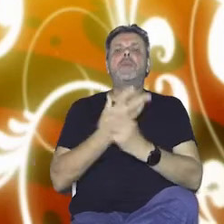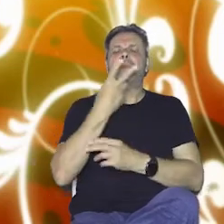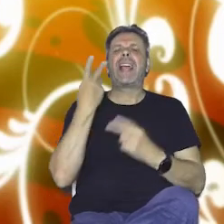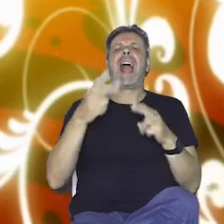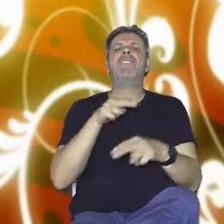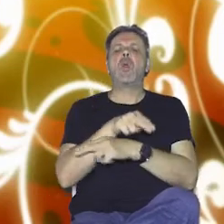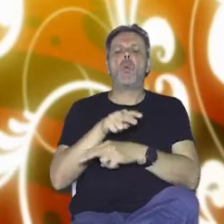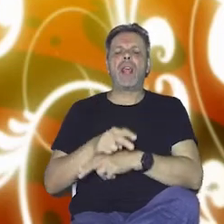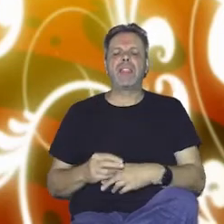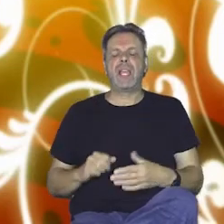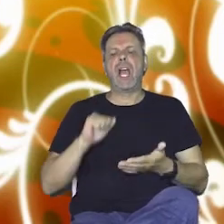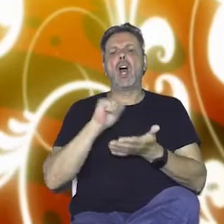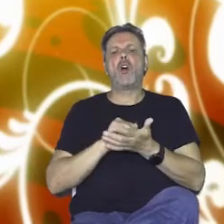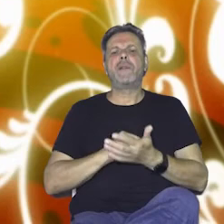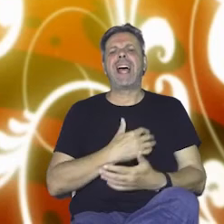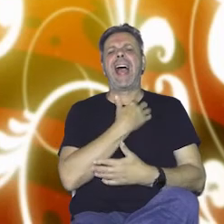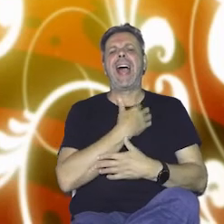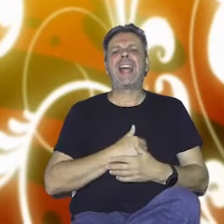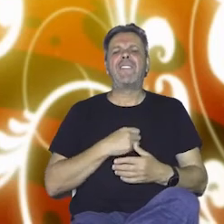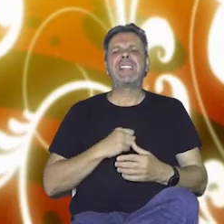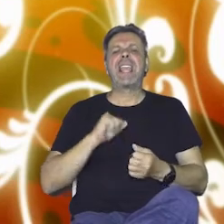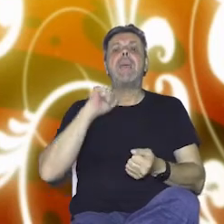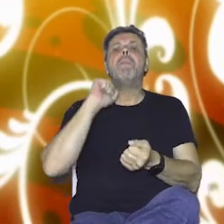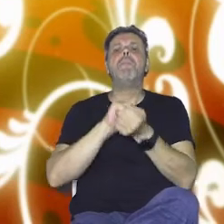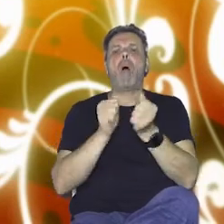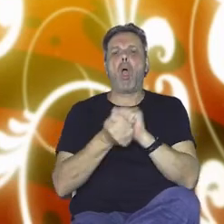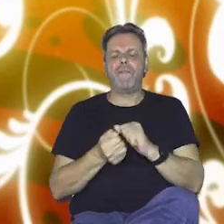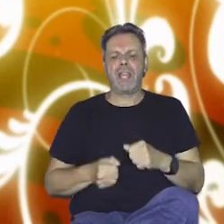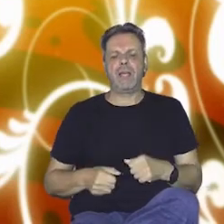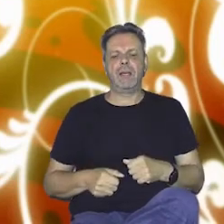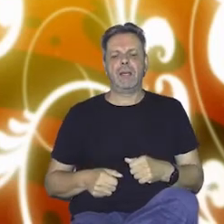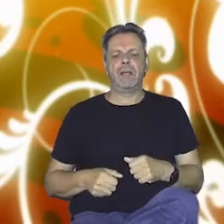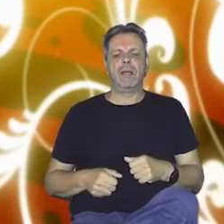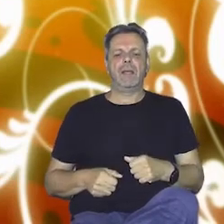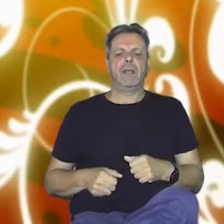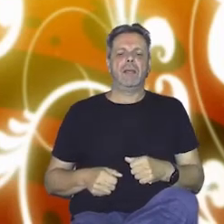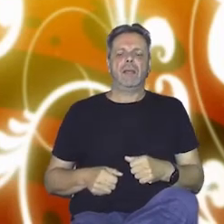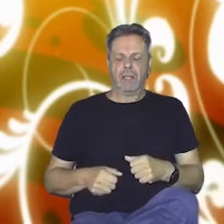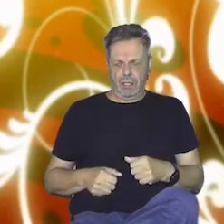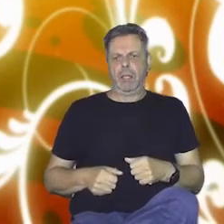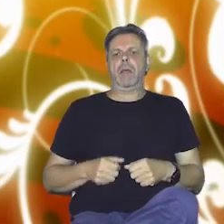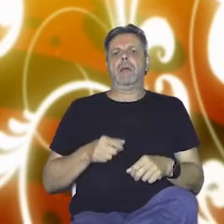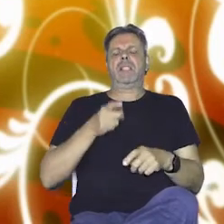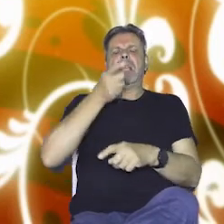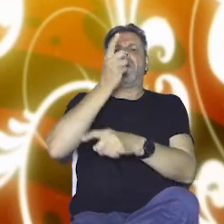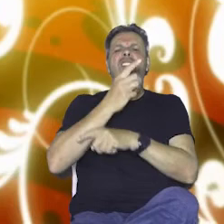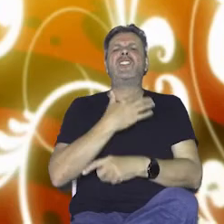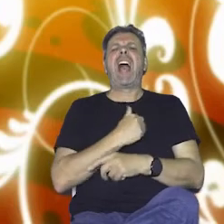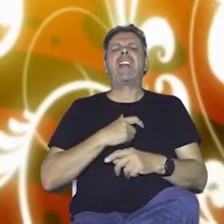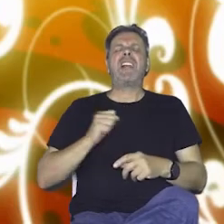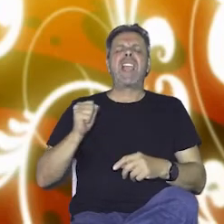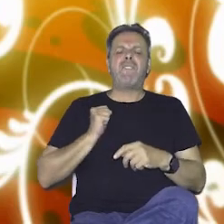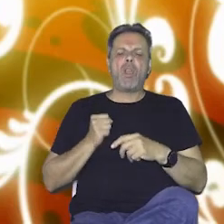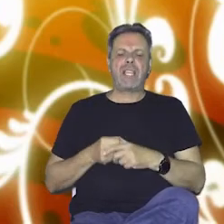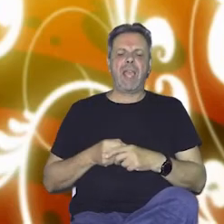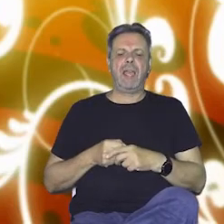urednik novina Hrvatski bojovnik. Da. Lista zapovjedništva Hrvatske vojske i